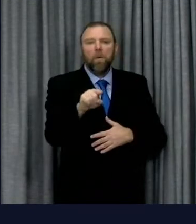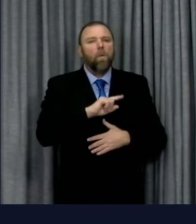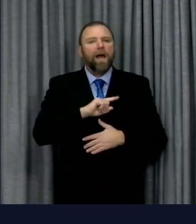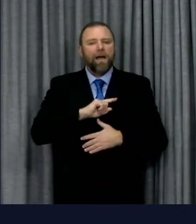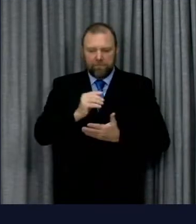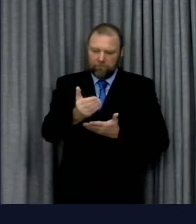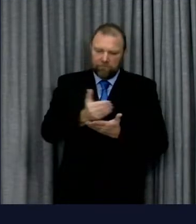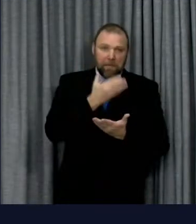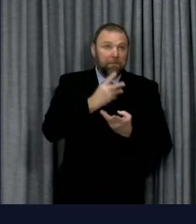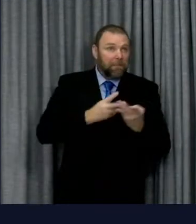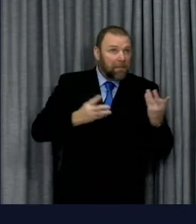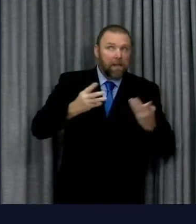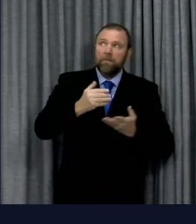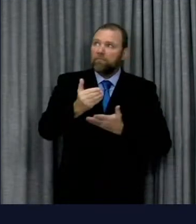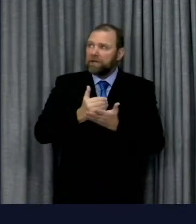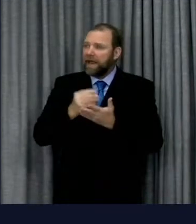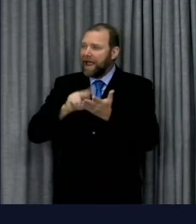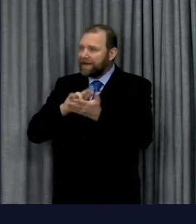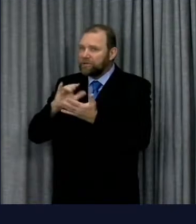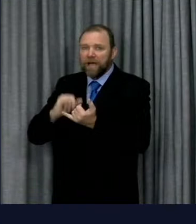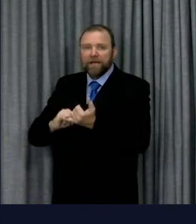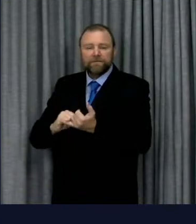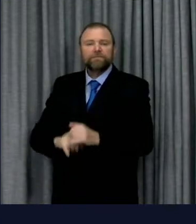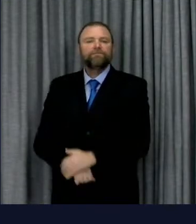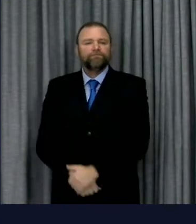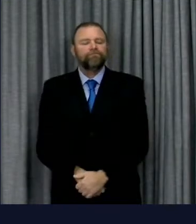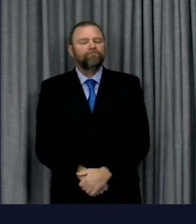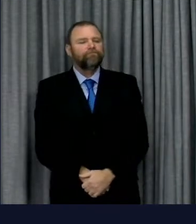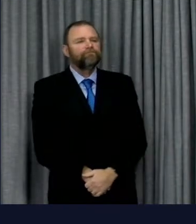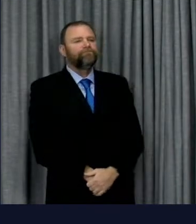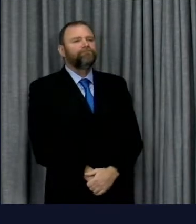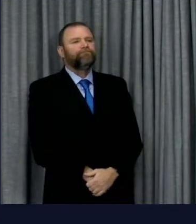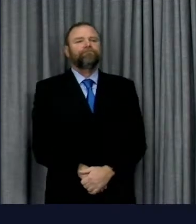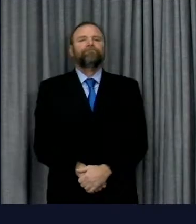difficult days over the past period.